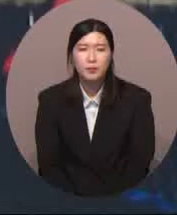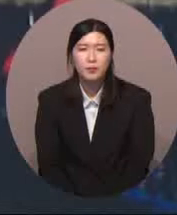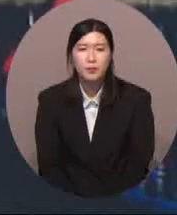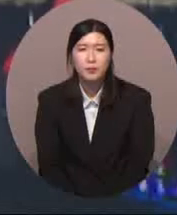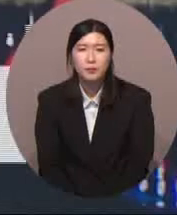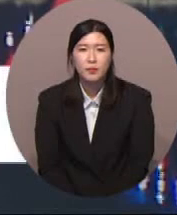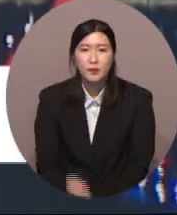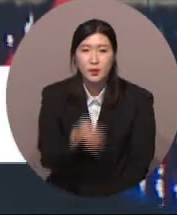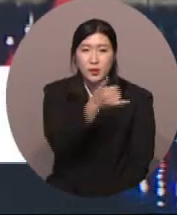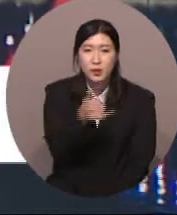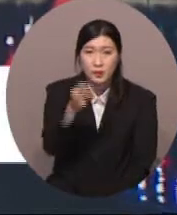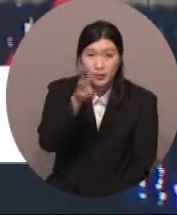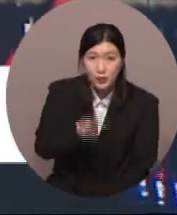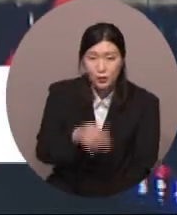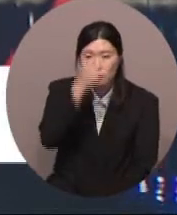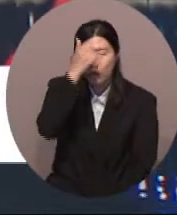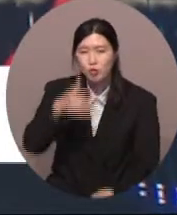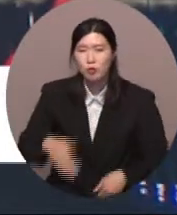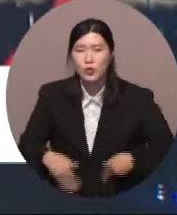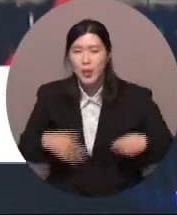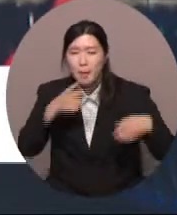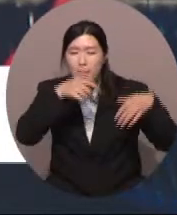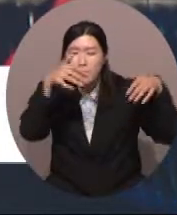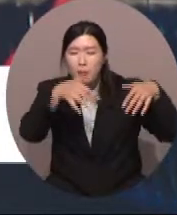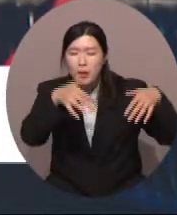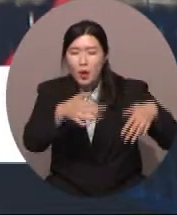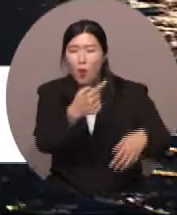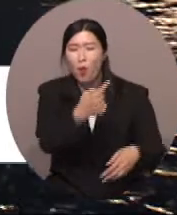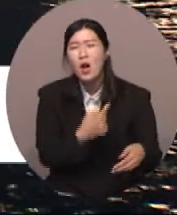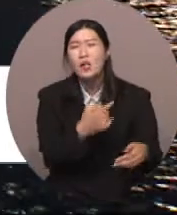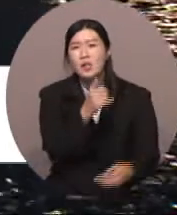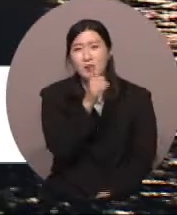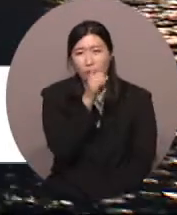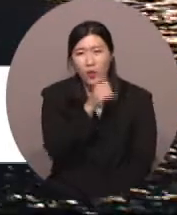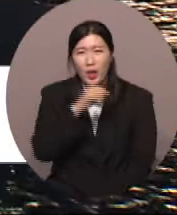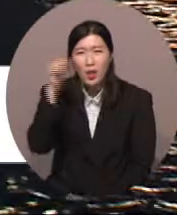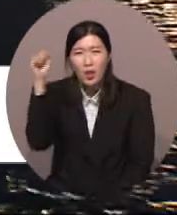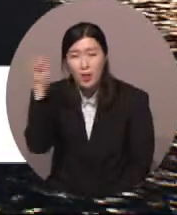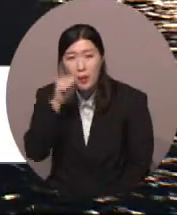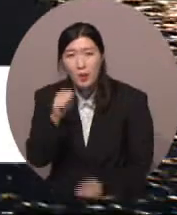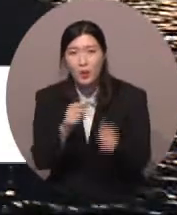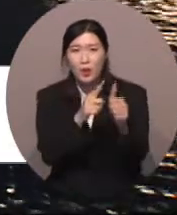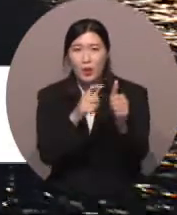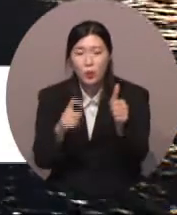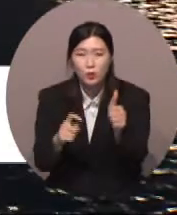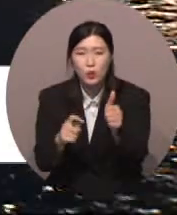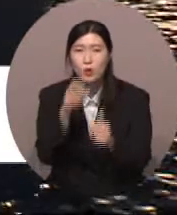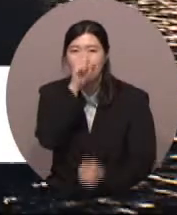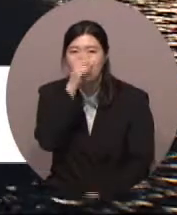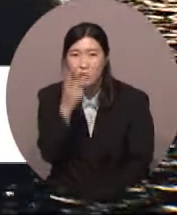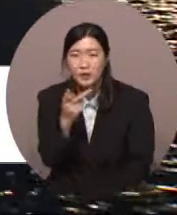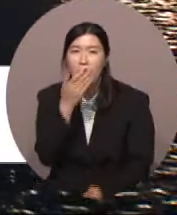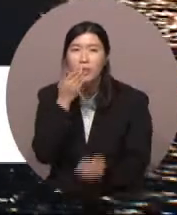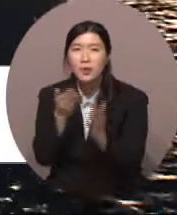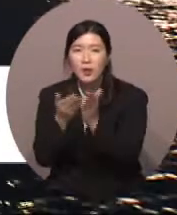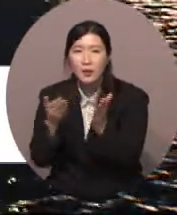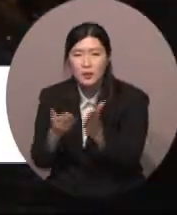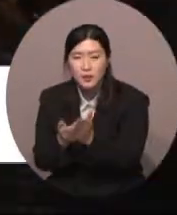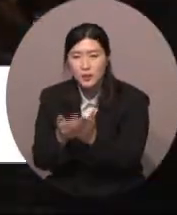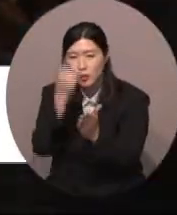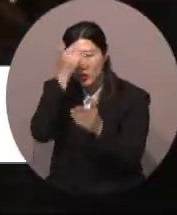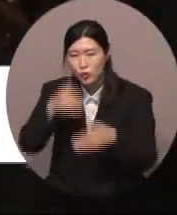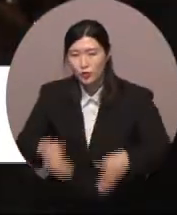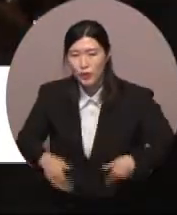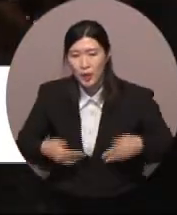4종과 충남 일부 지역에서도 b 가 시작된 가운데 해낼 새벽을 게 홍성과 서산 당진 등 충남